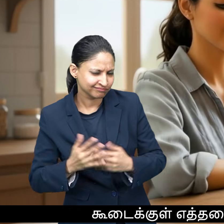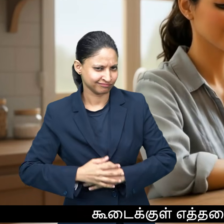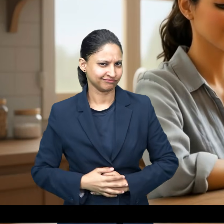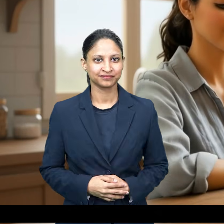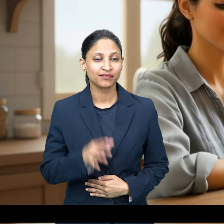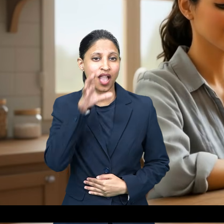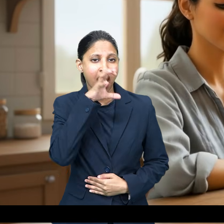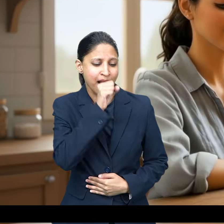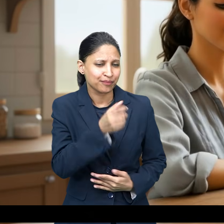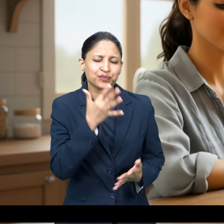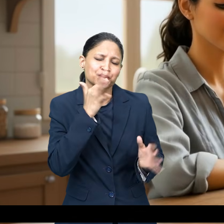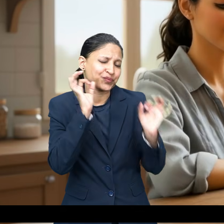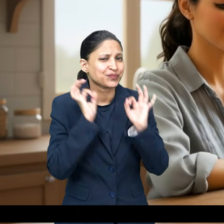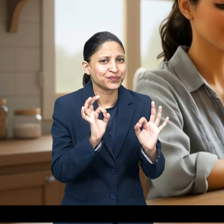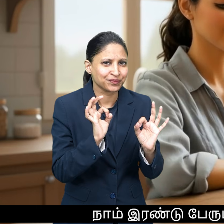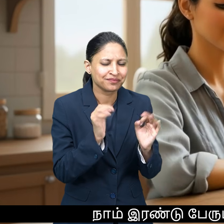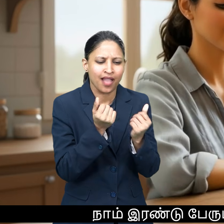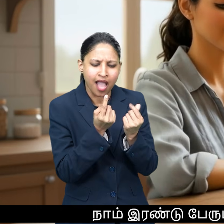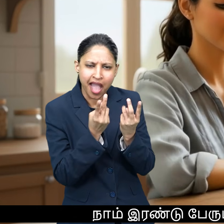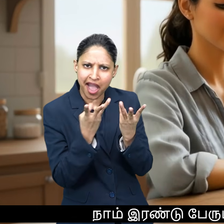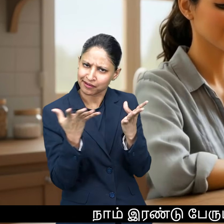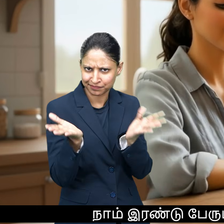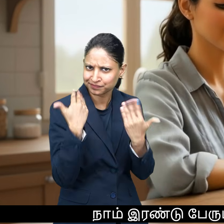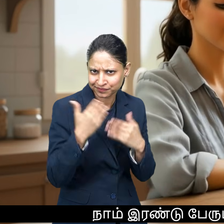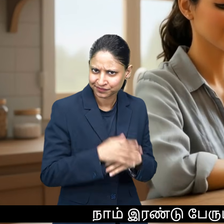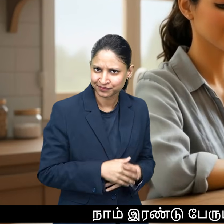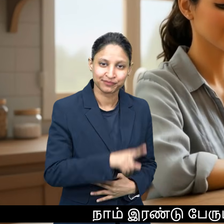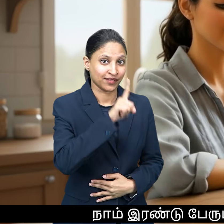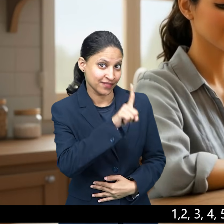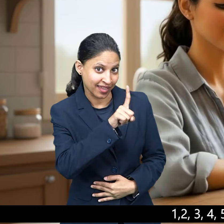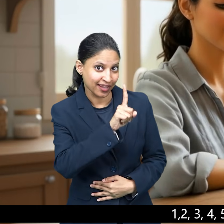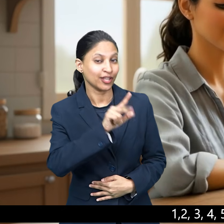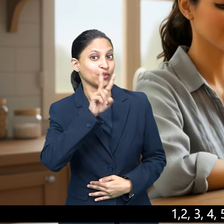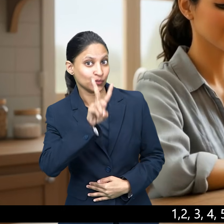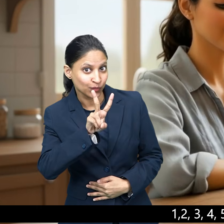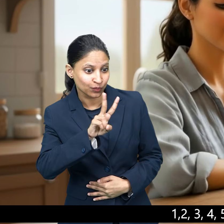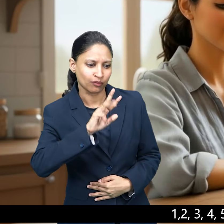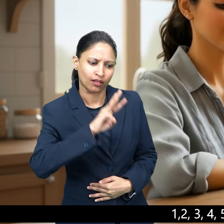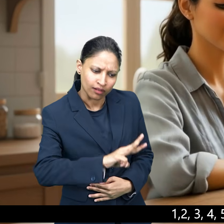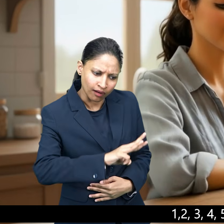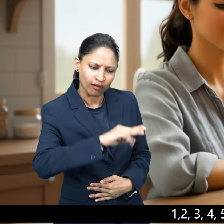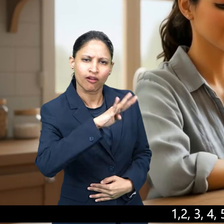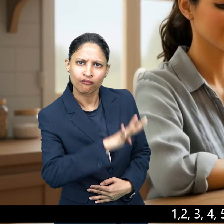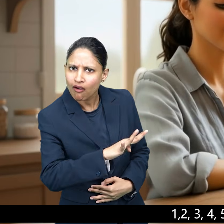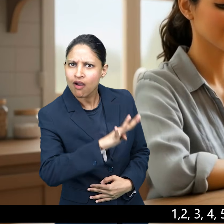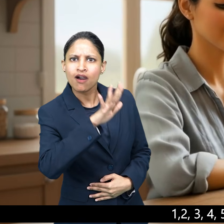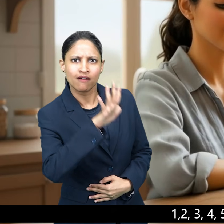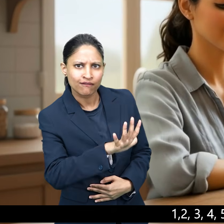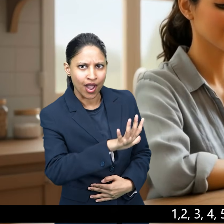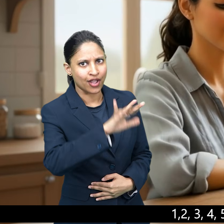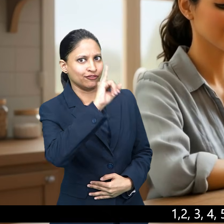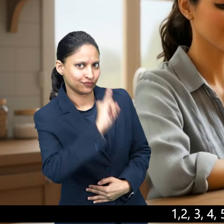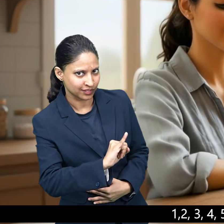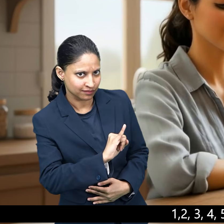உள்ளன? யம்மி! நாம் அனைவரும் சேர்ந்து எண்ணுவோம். 1 2 3